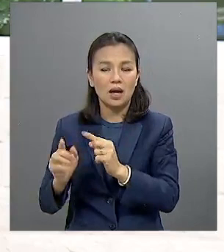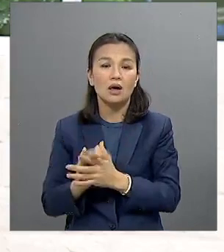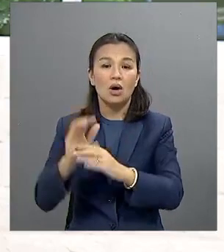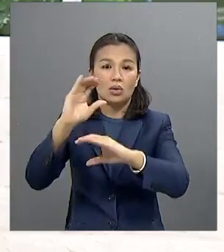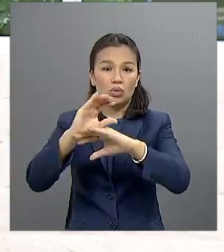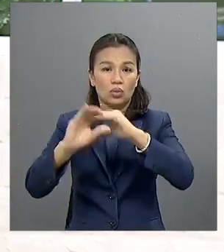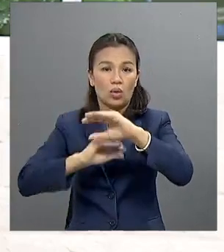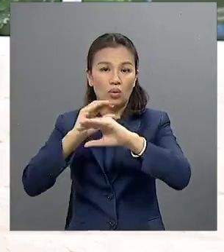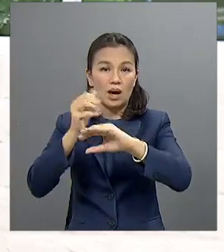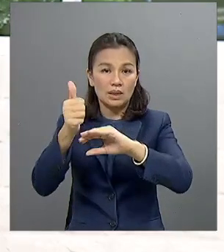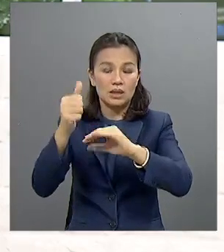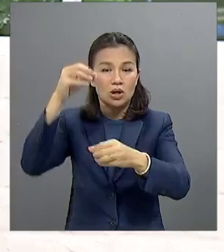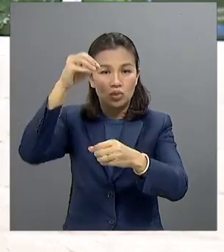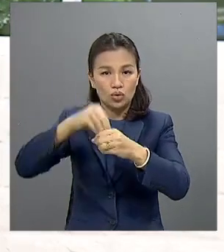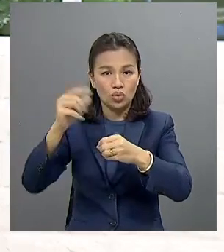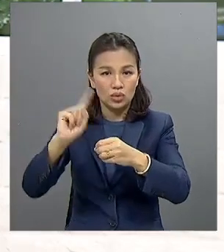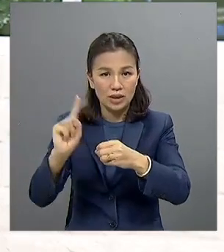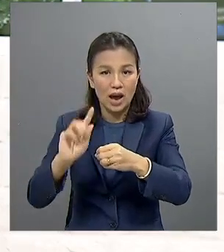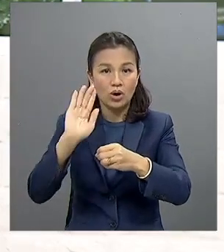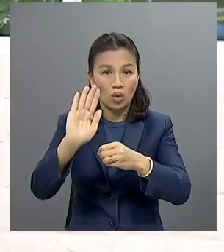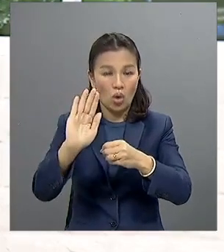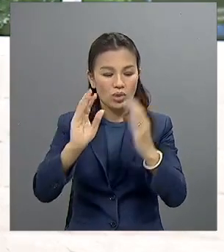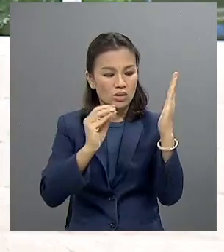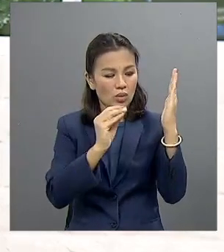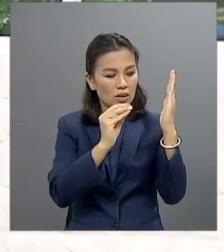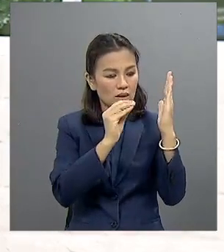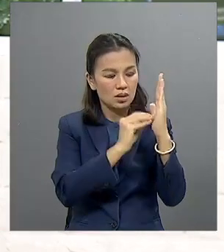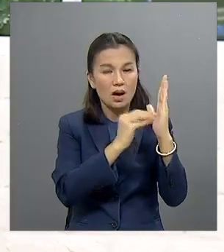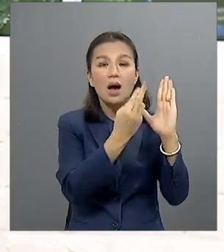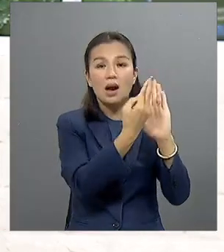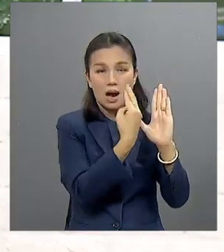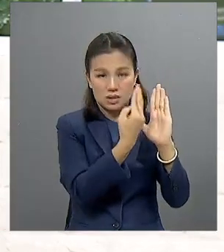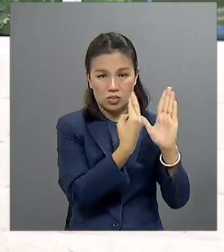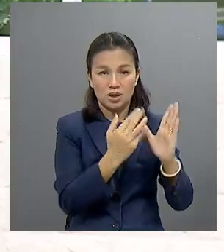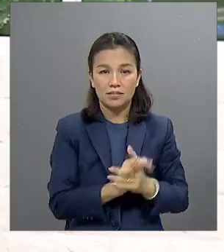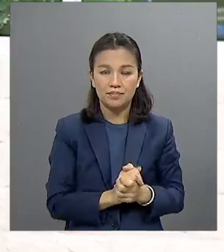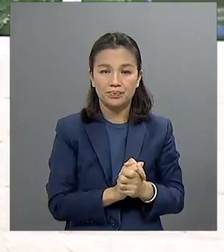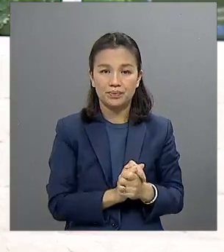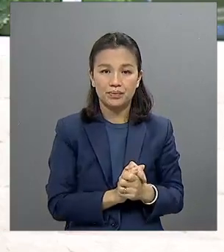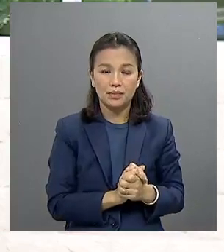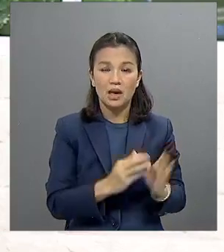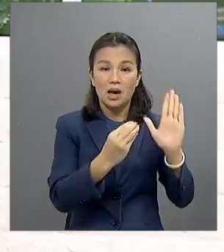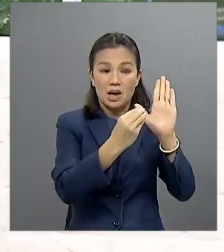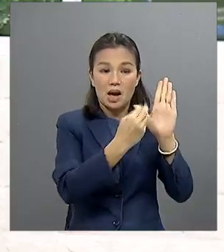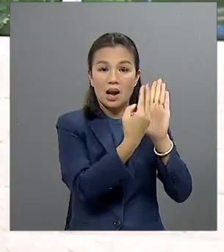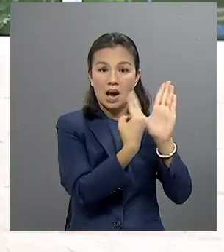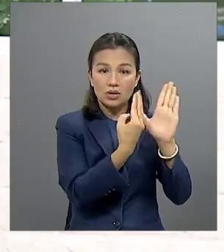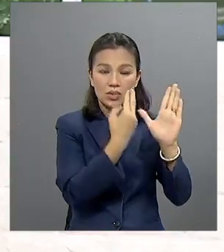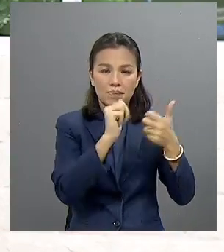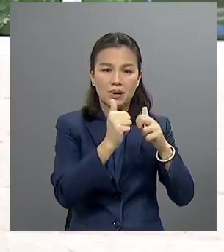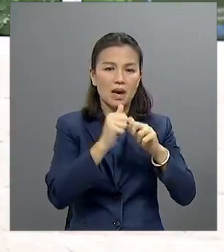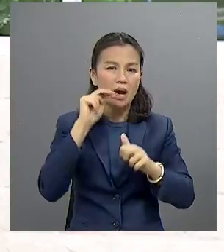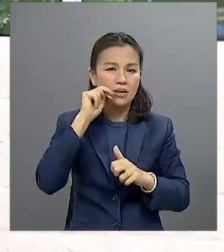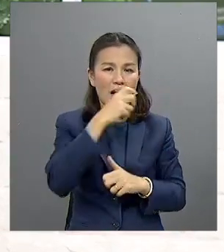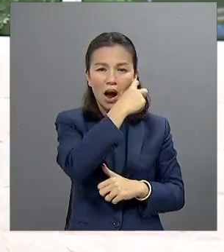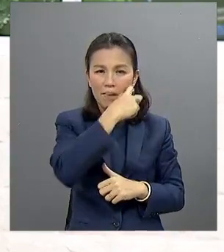นที่ตำบลแก้มอ้นอำเภอจอมบึงจังหวัดราชบุรีค่ะเป็นจังหวัดหนึ่งที่ประสบปัญหาภัยแล้งก็แล้งน้ำท่วมก็ท่ว